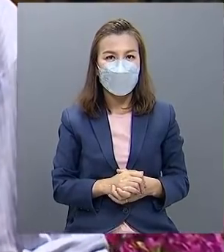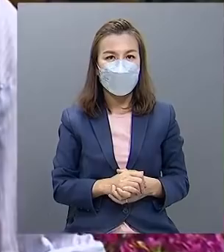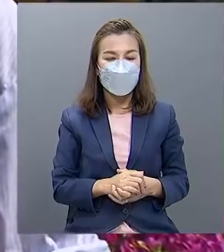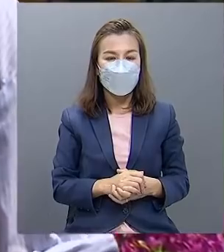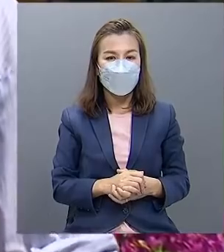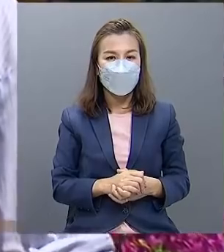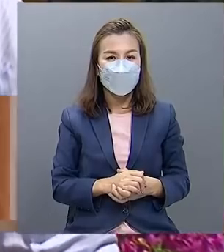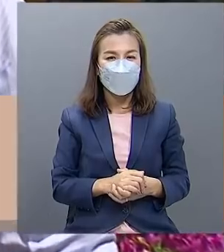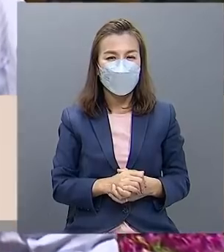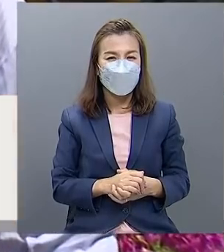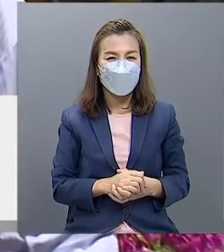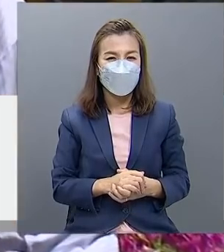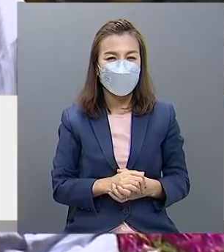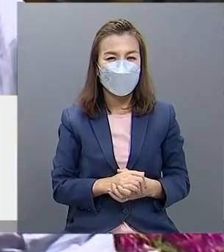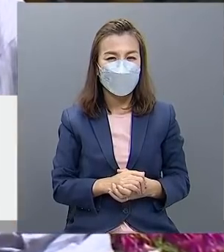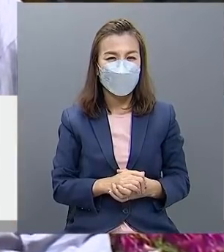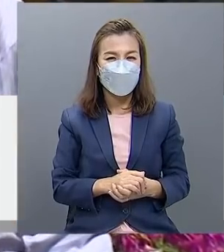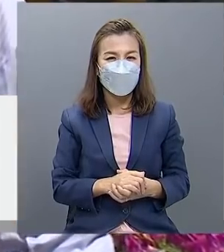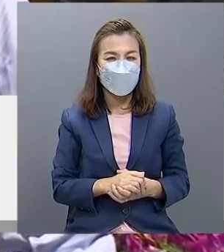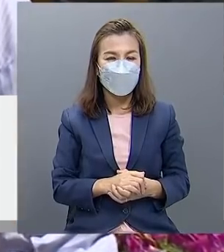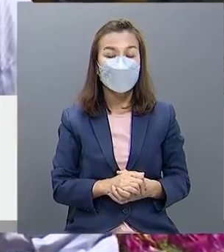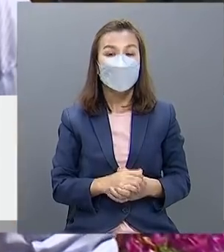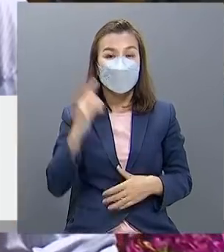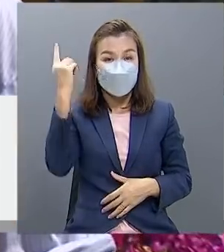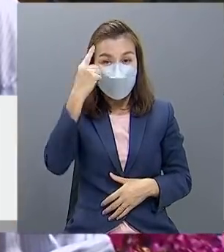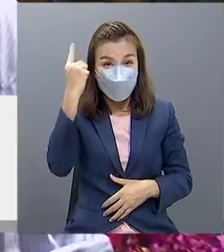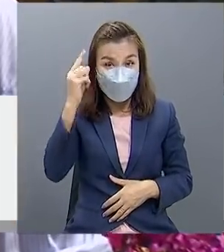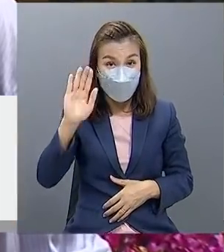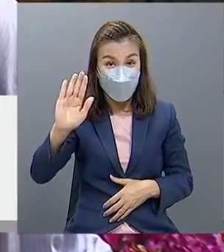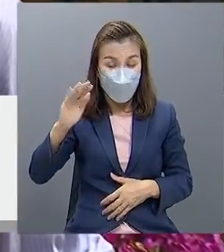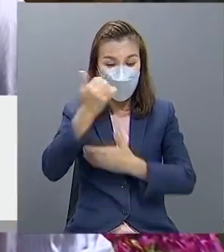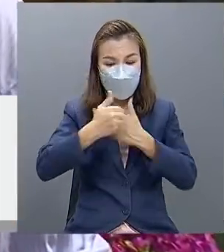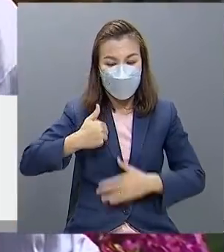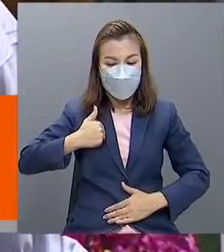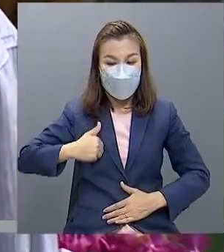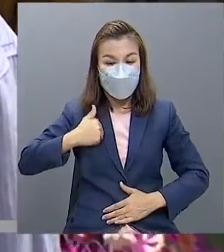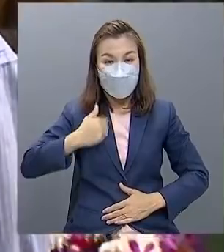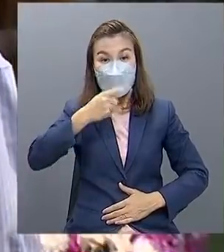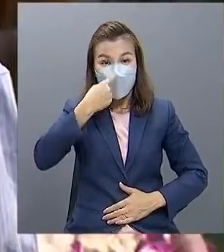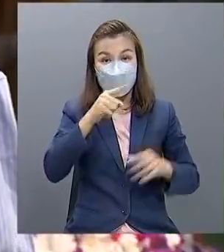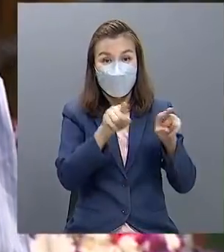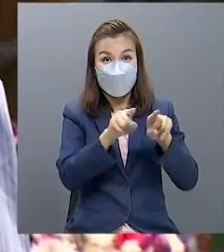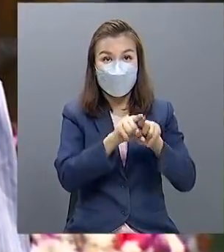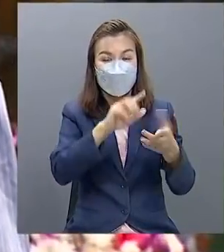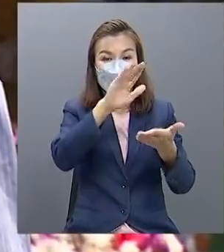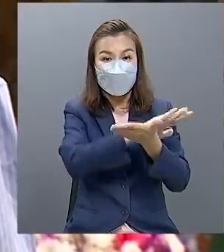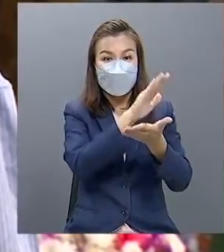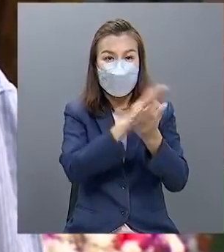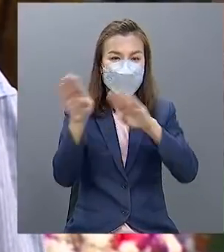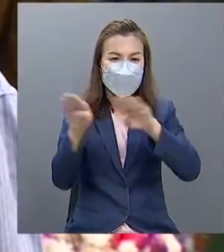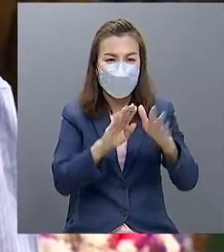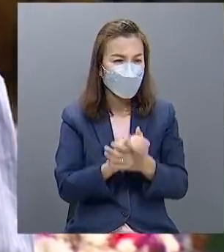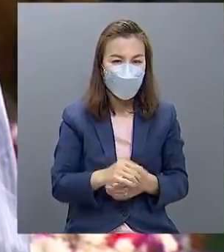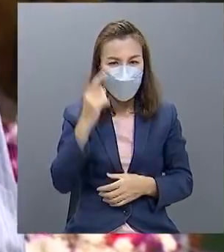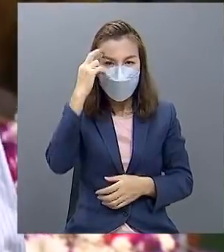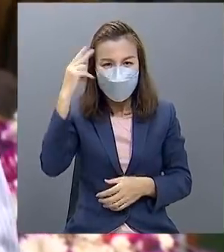here it was pretty smooth นักท่องเที่ยวชาวแคนาดาครับบอกคล้ายๆกันว่าการเตรียมเอกสารต่างๆก่อนเข้ามาก็ค่อนข้างที่จะสับสนนิดหน่อยนะคะแต่เ